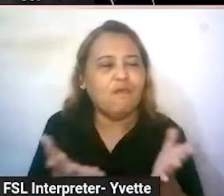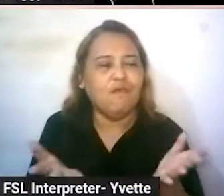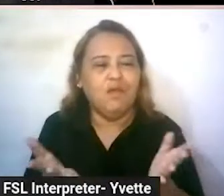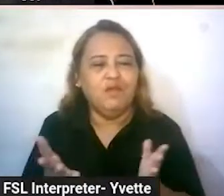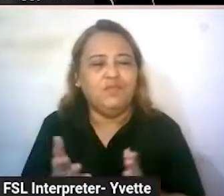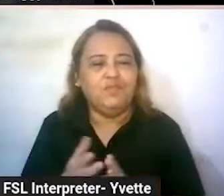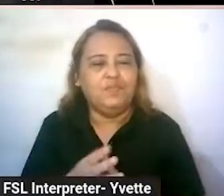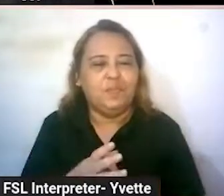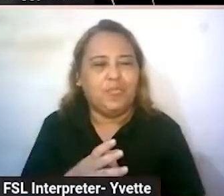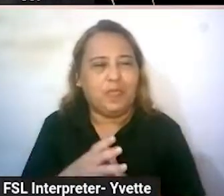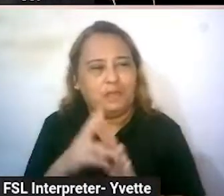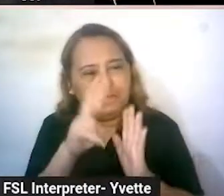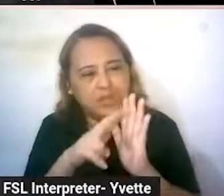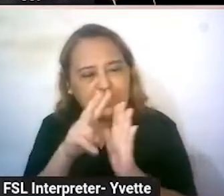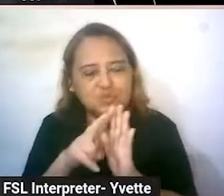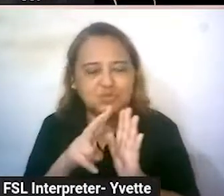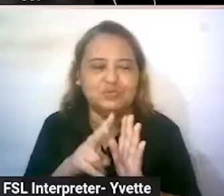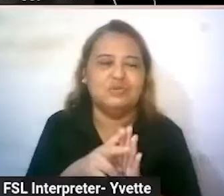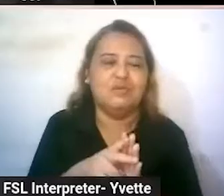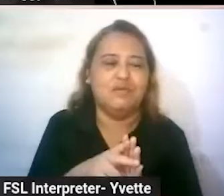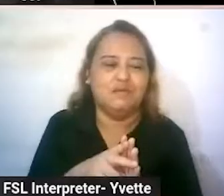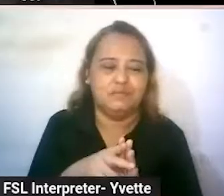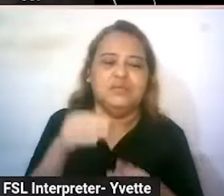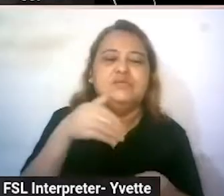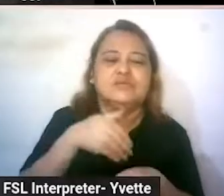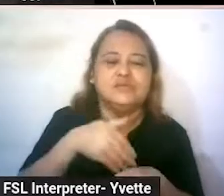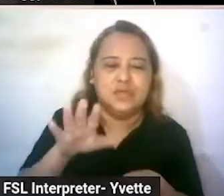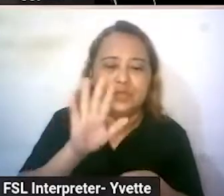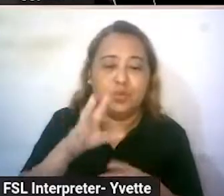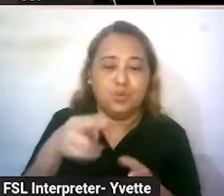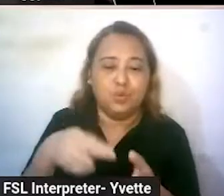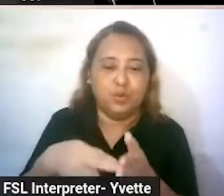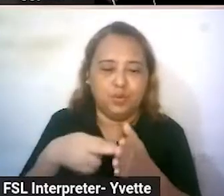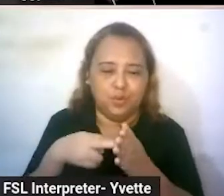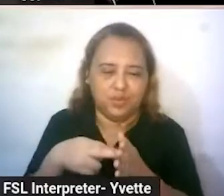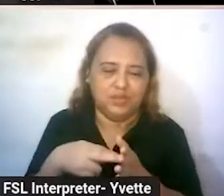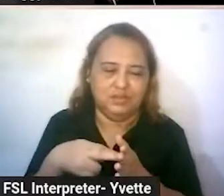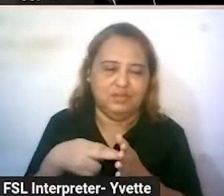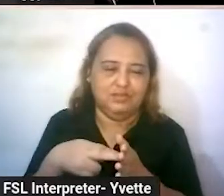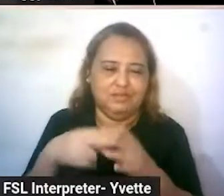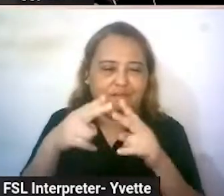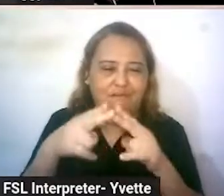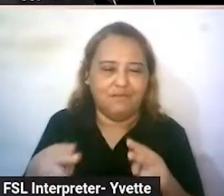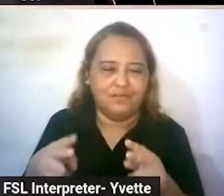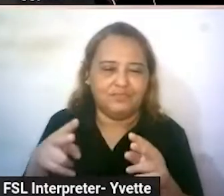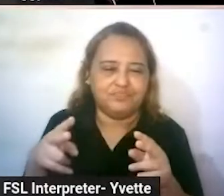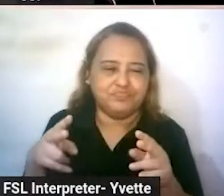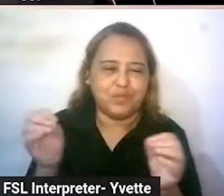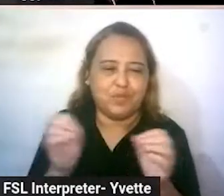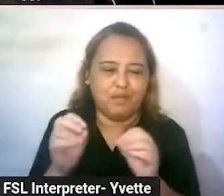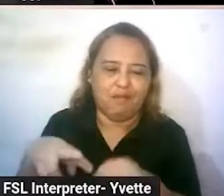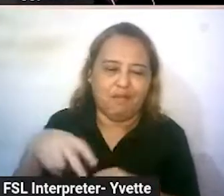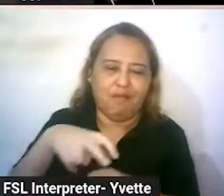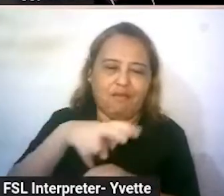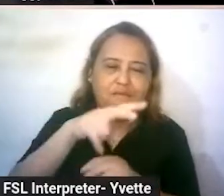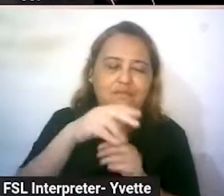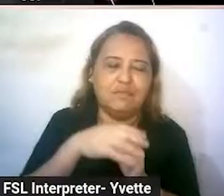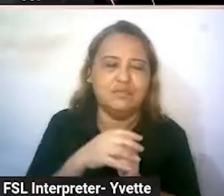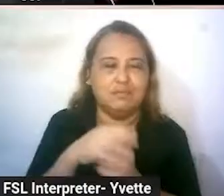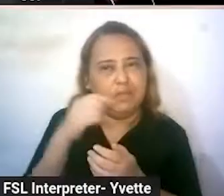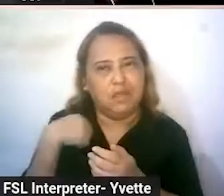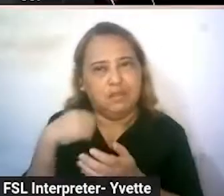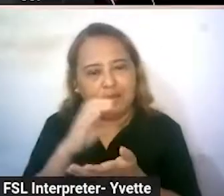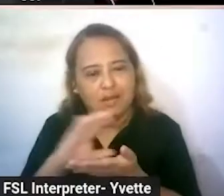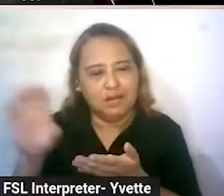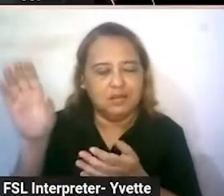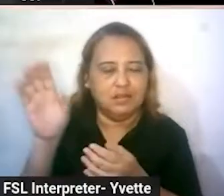nag-video call na rin, and then i-send mo yung requirements mo because in tahanan walang hagdanan, they're looking for college graduates na